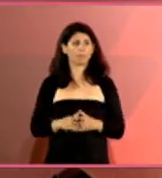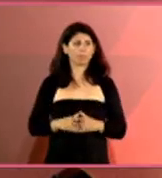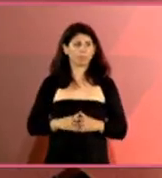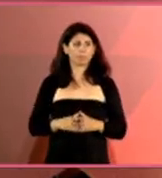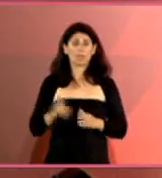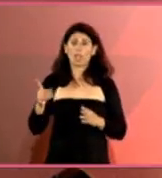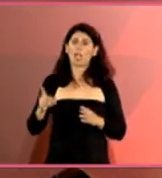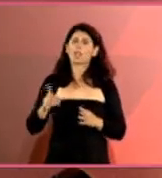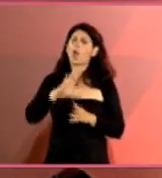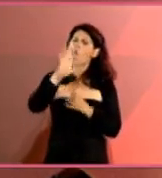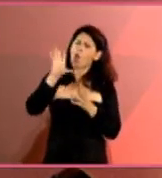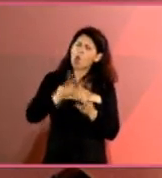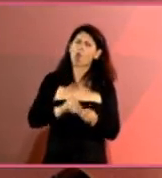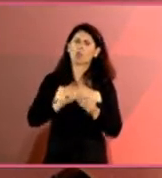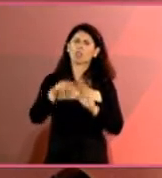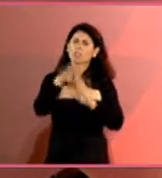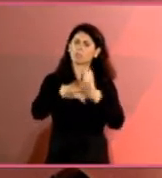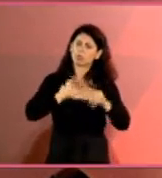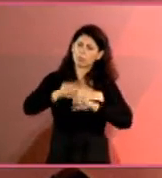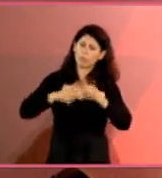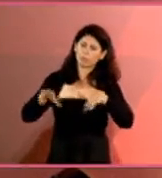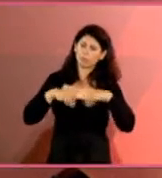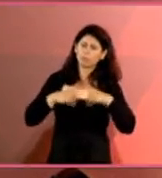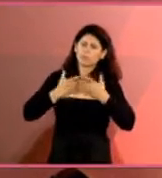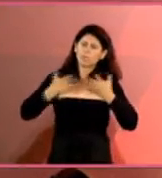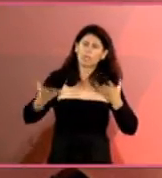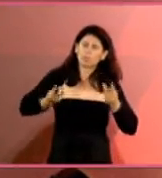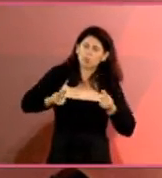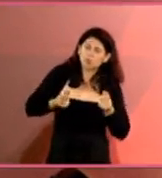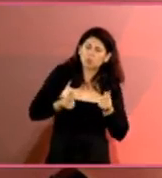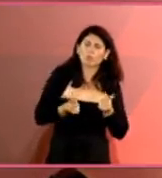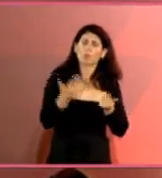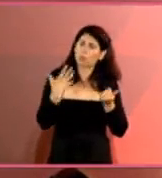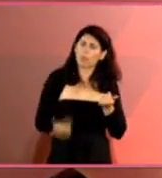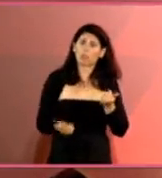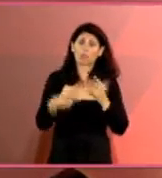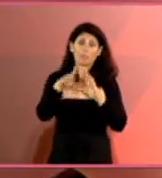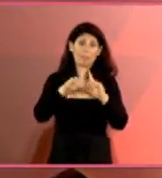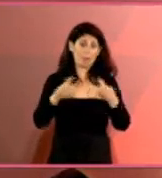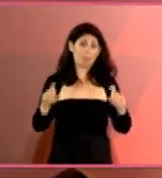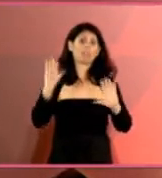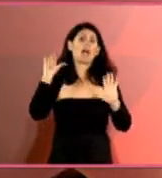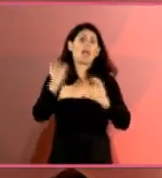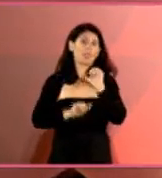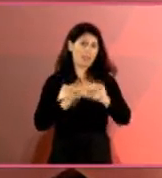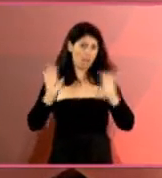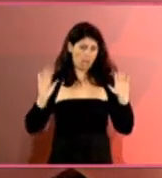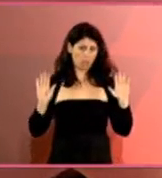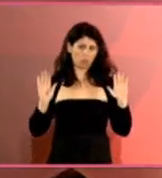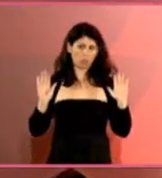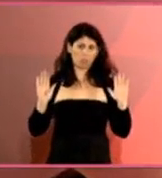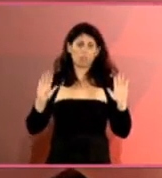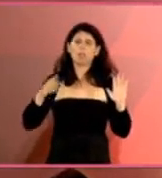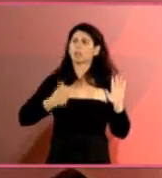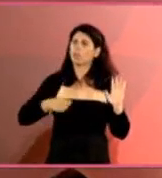Ένα ολόκληρο σύστημα προσπαθεί να μας πείσει, με τα τεράστια μέσα που διαθέτει, ότι τα πράγματα δεν αλλάζουν. Και αφού